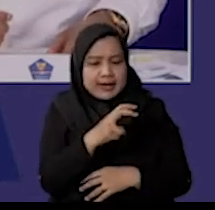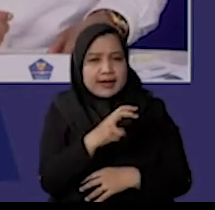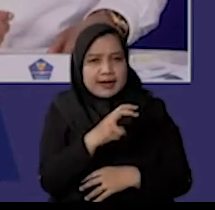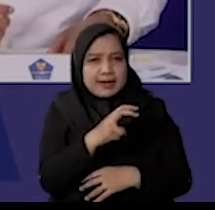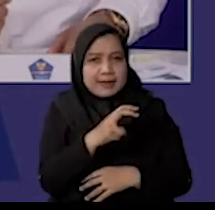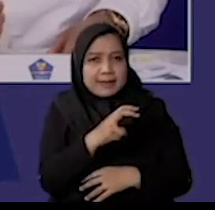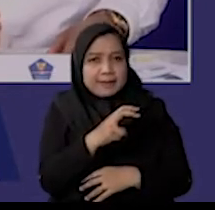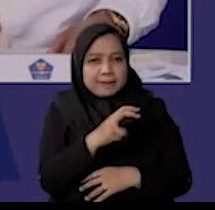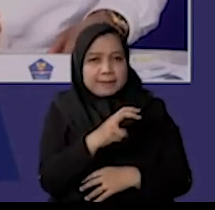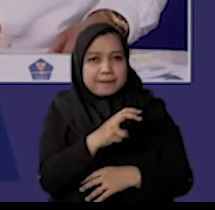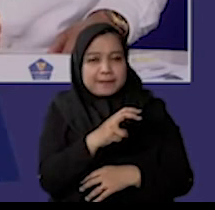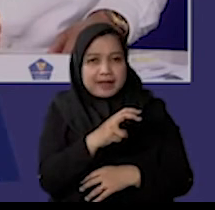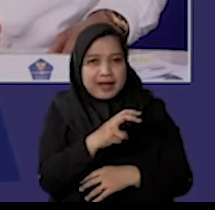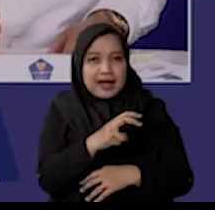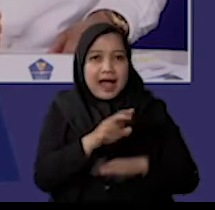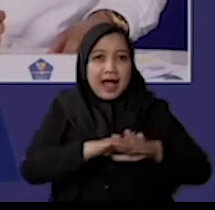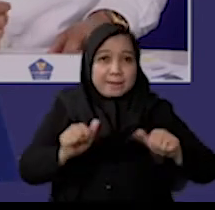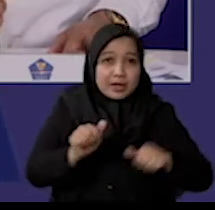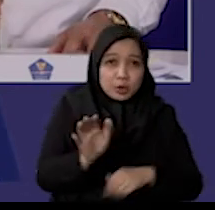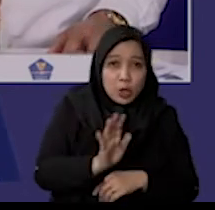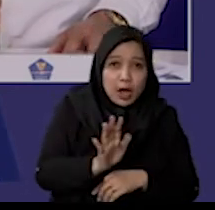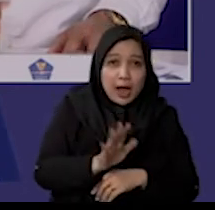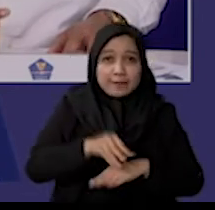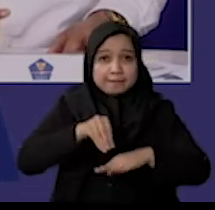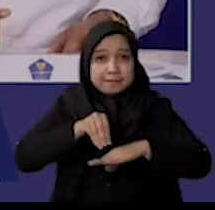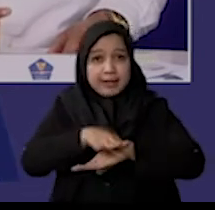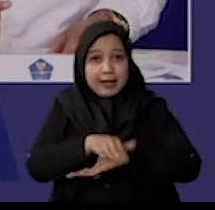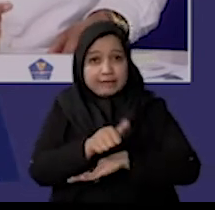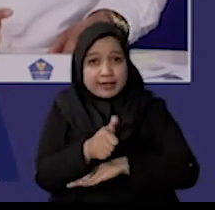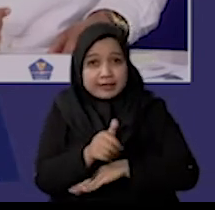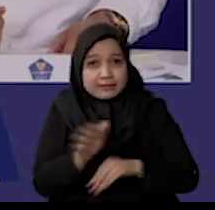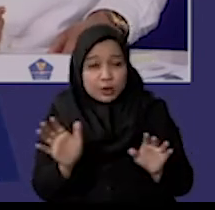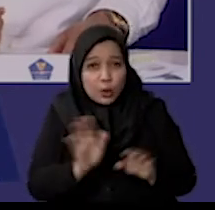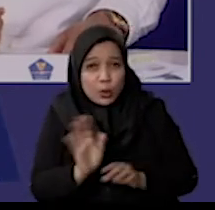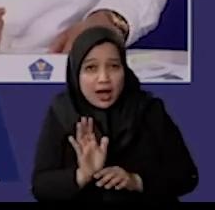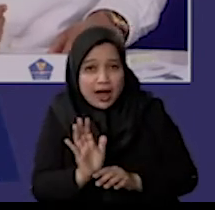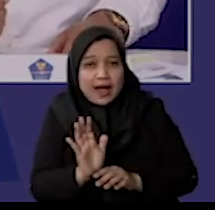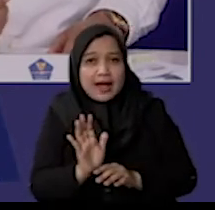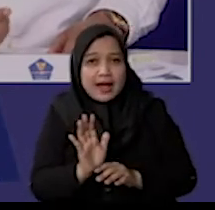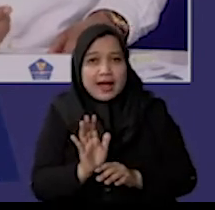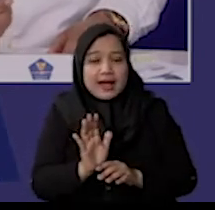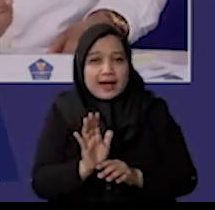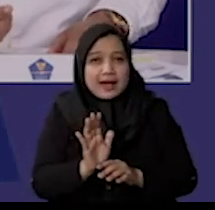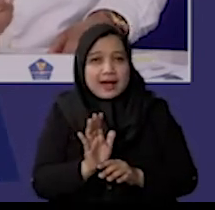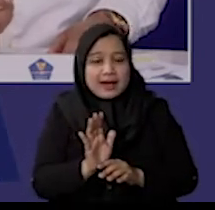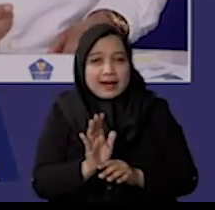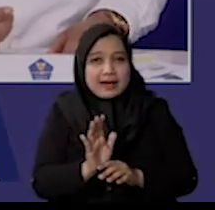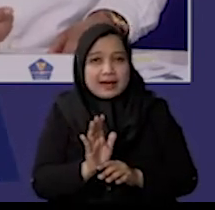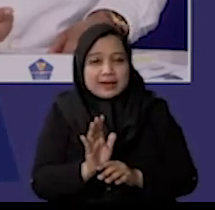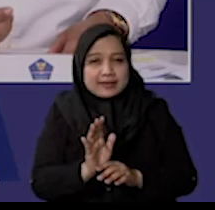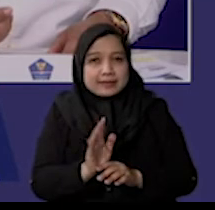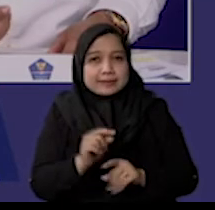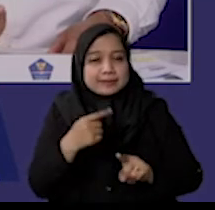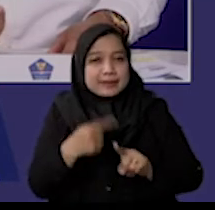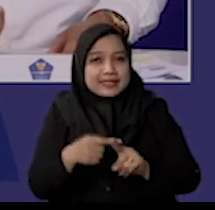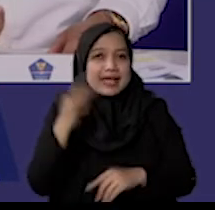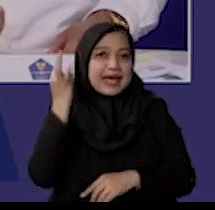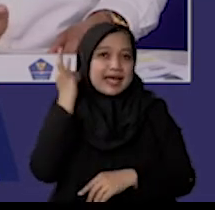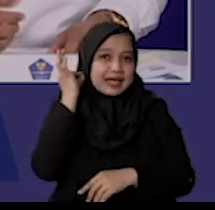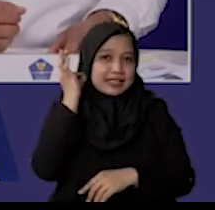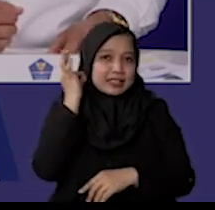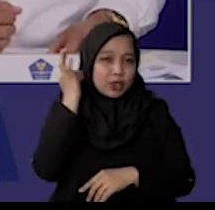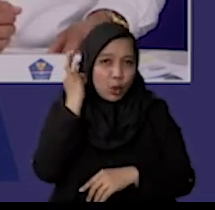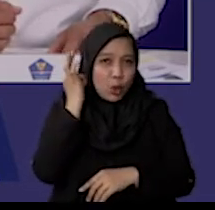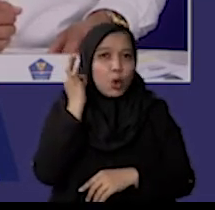keamanan, efektivitas, keuntungan yang melebihi risiko penggunaan pada populasi